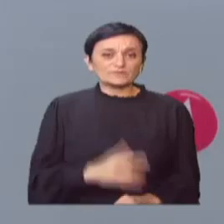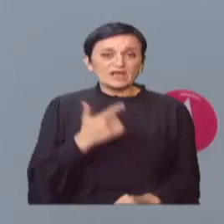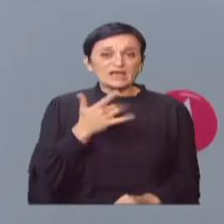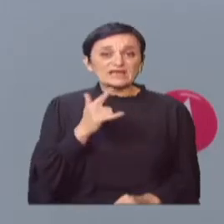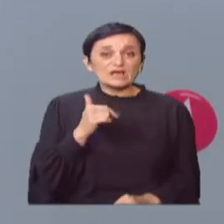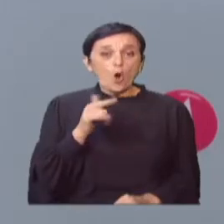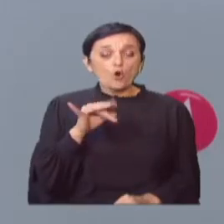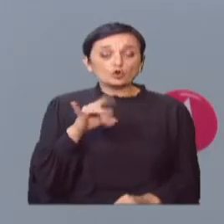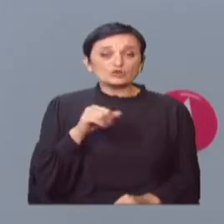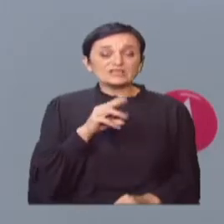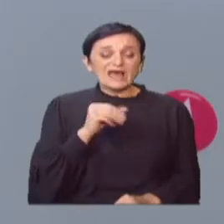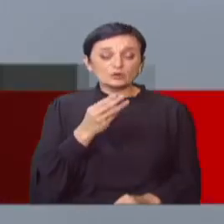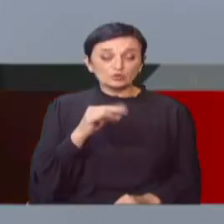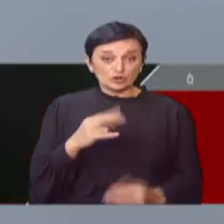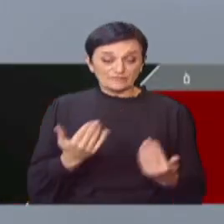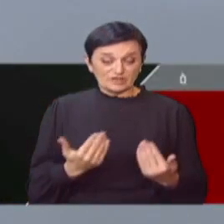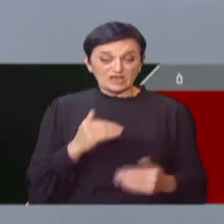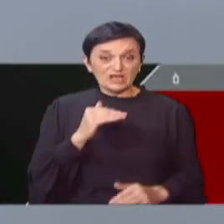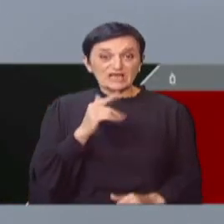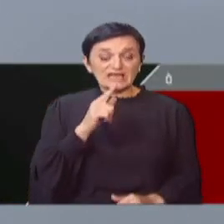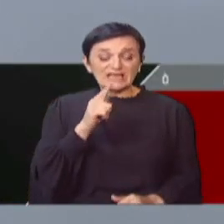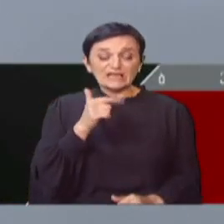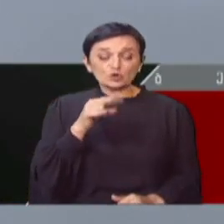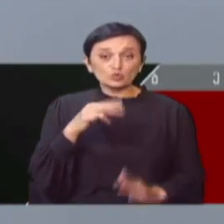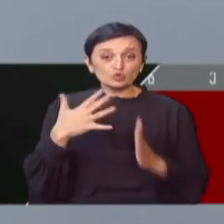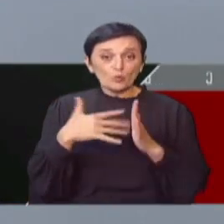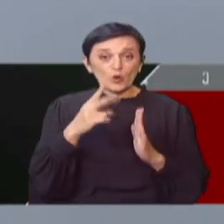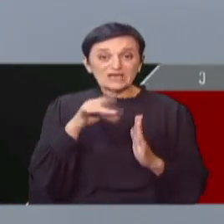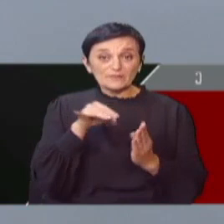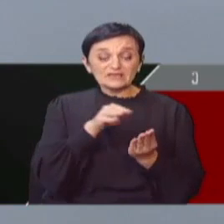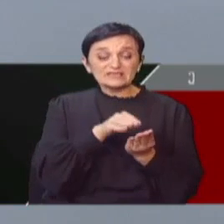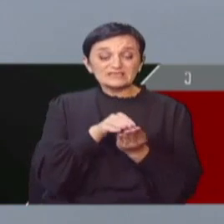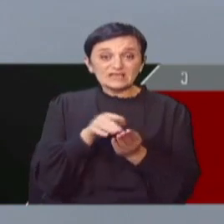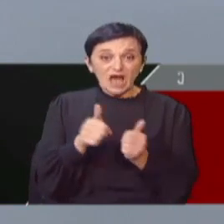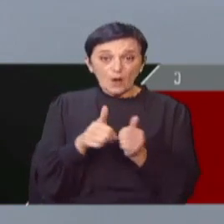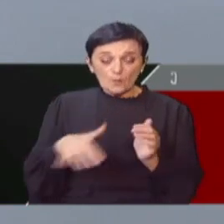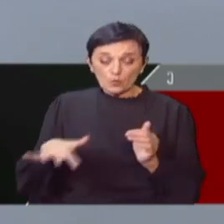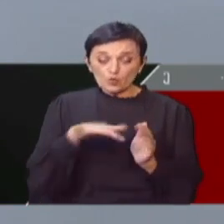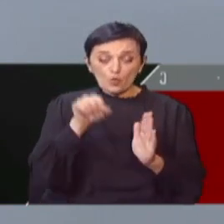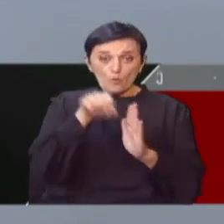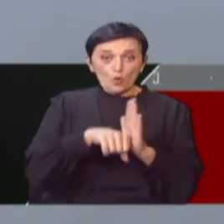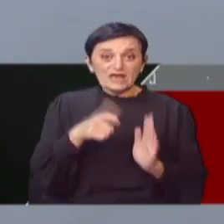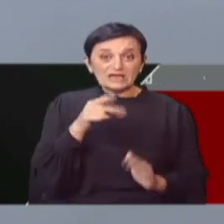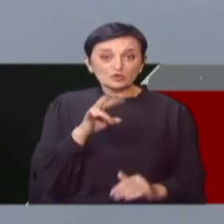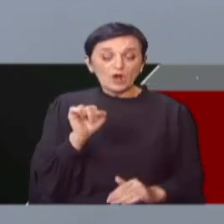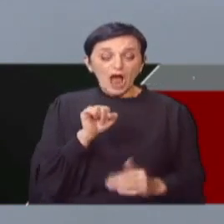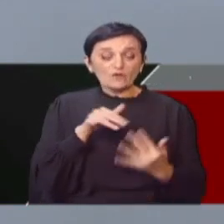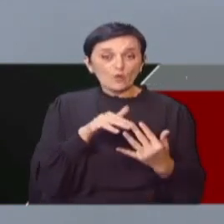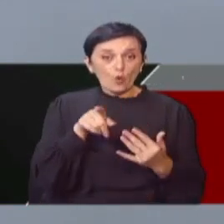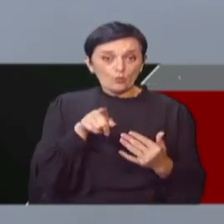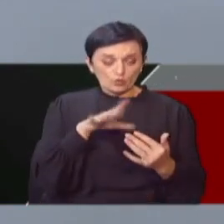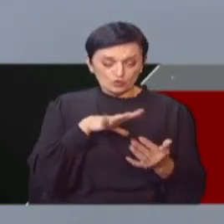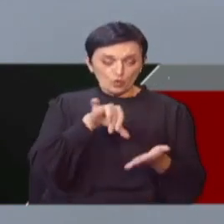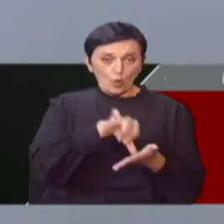Iga otxozori arcul dat unashuli da axla uga Thomas Ginturi sapal kirbaltan sa saplaus mim debare teritoria zemoglule Ginturi augusta somis monetzile